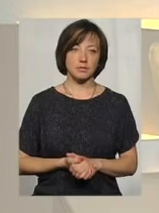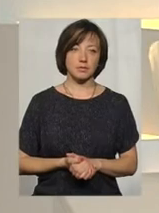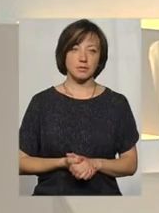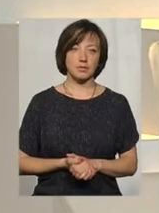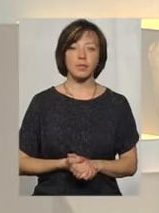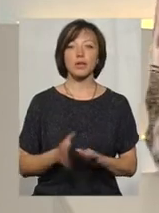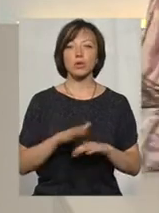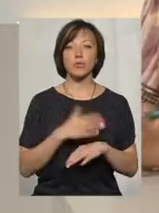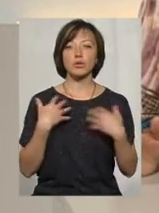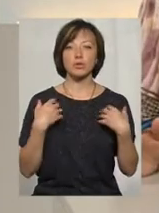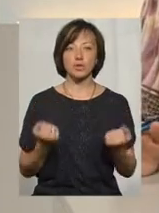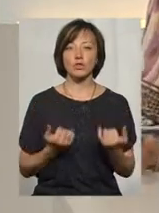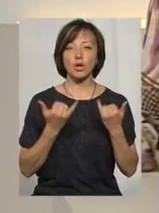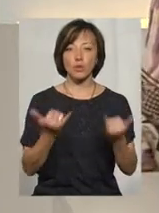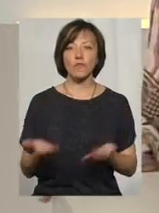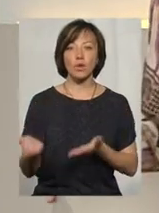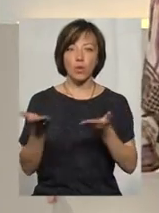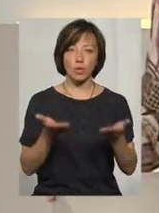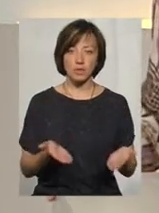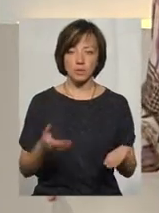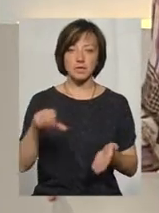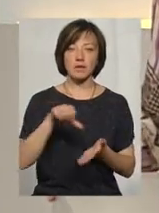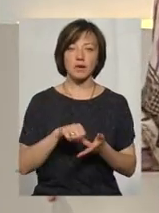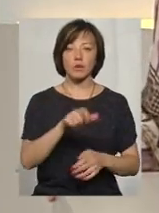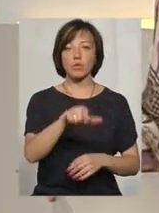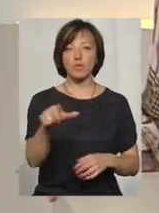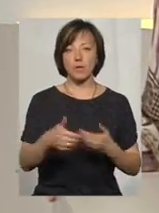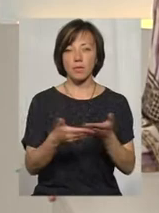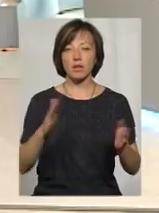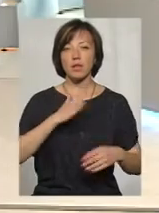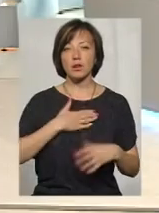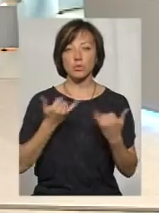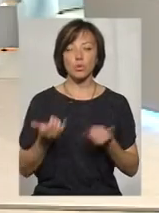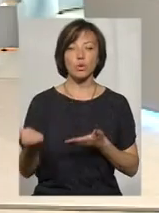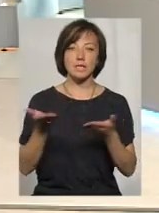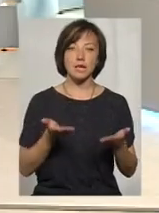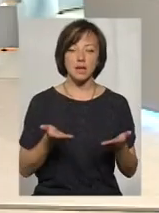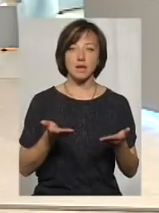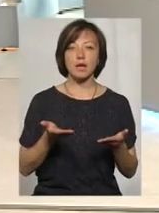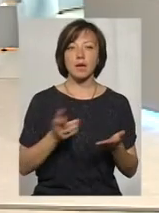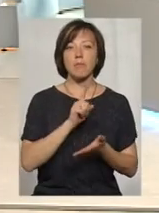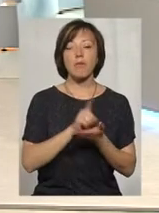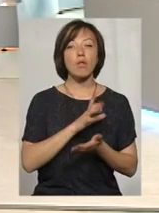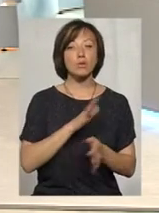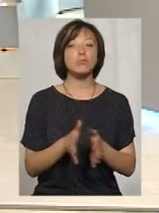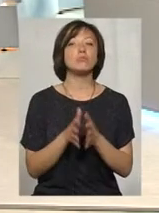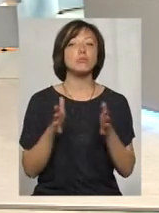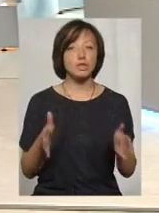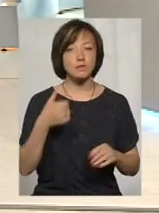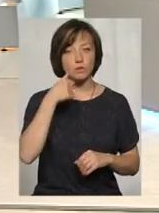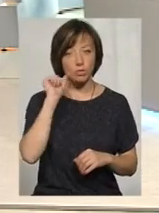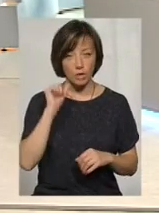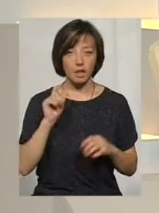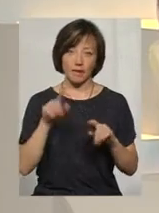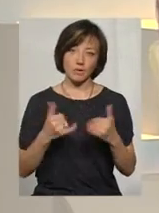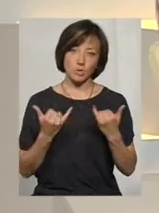Доброго здоров'я, шановні гості. Власне, і представляю глядачам наших сьогоднішніх гостей. Їх мало бути значно більше ще вчора і